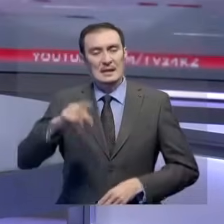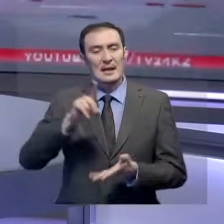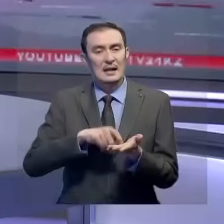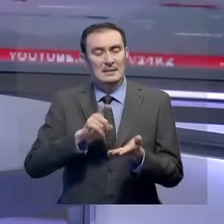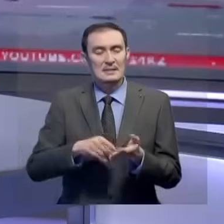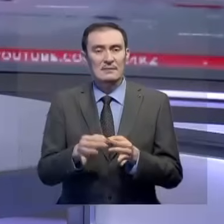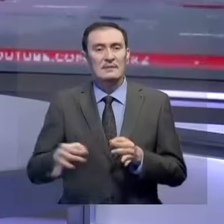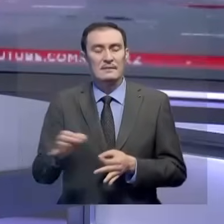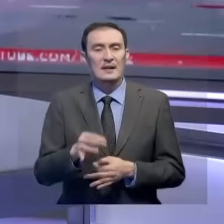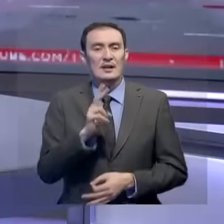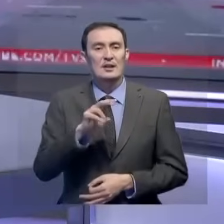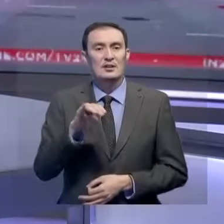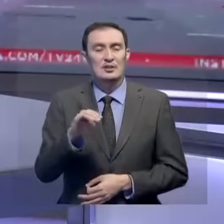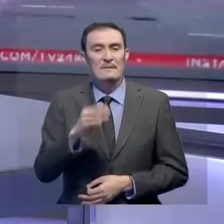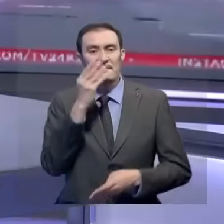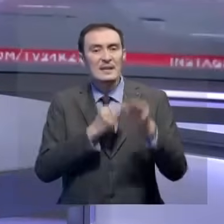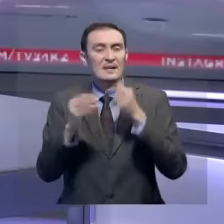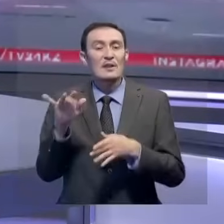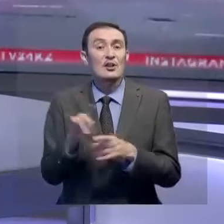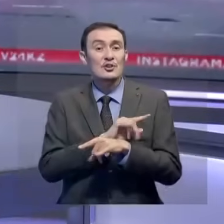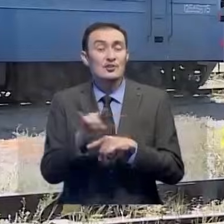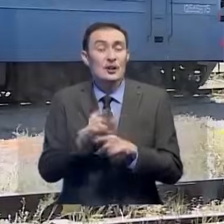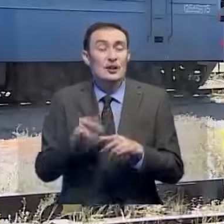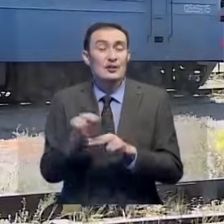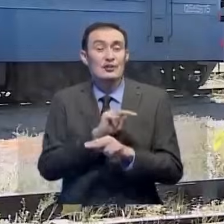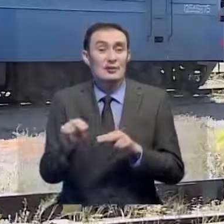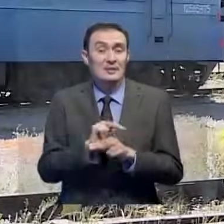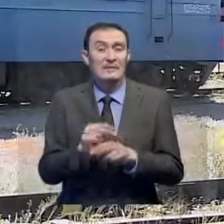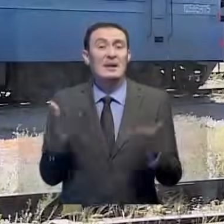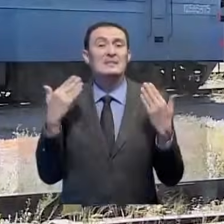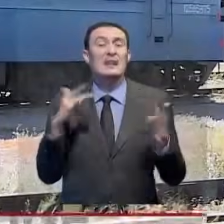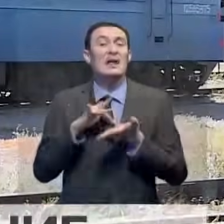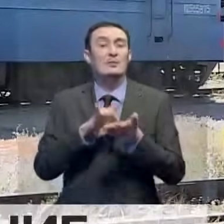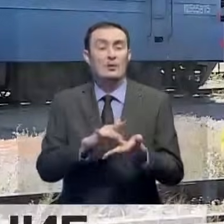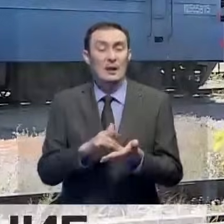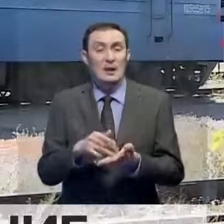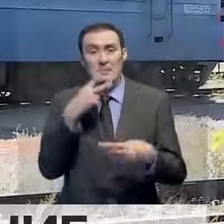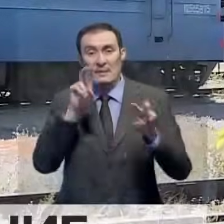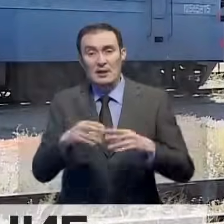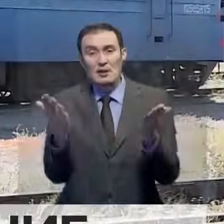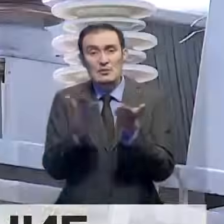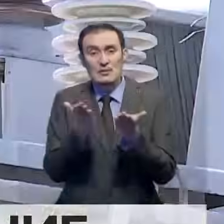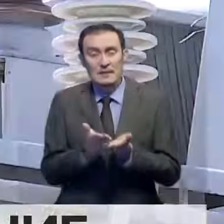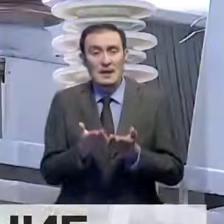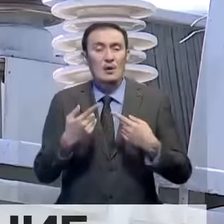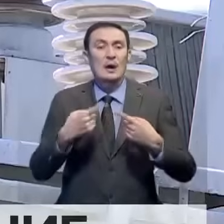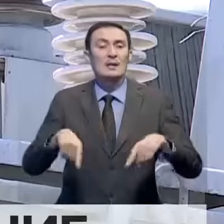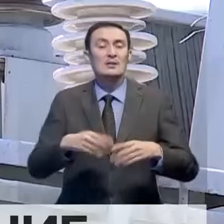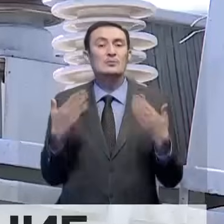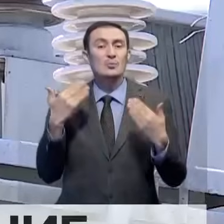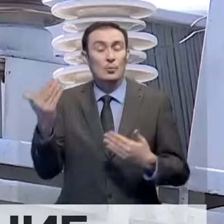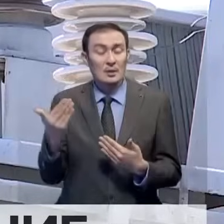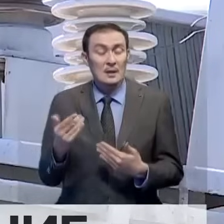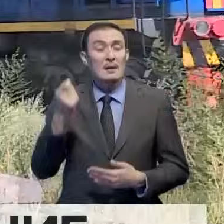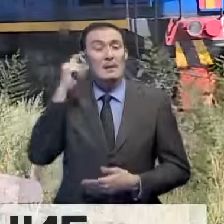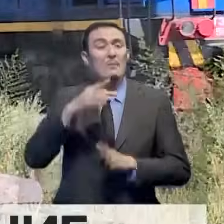КТЖ фиктивно лечился в санаториях. Транспортные прокуроры сверили отчеты национальной компании и данные курортных организаций. Тогда